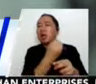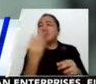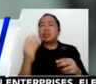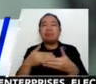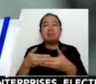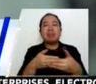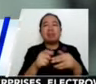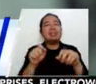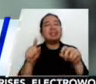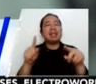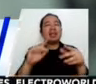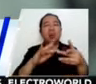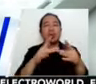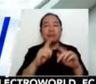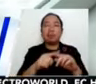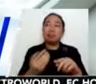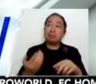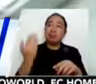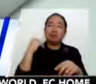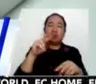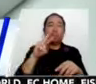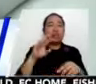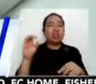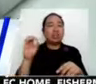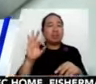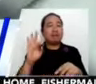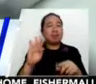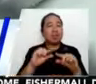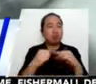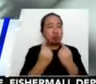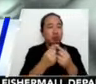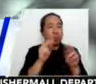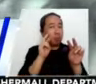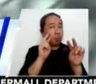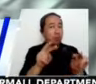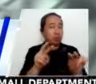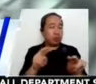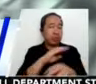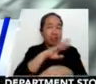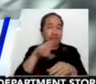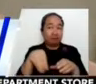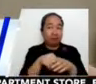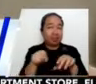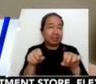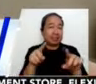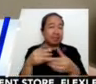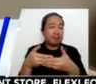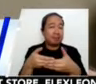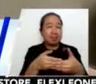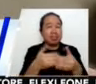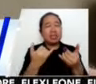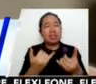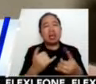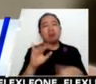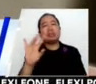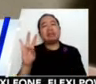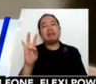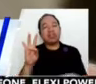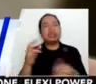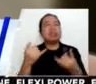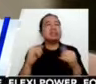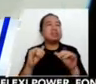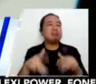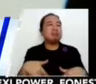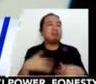dating mahigit 20 Facebook groups na kanilang namonitor na sangkot sa ganitong kalakaran, nasa 7 na lang daw ang aktibo sa ngayon. Kaya